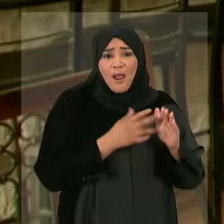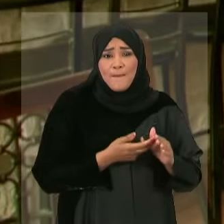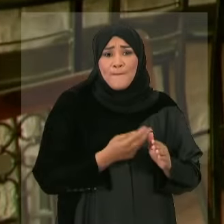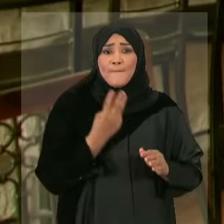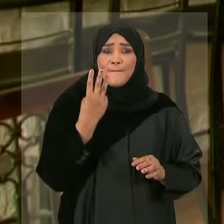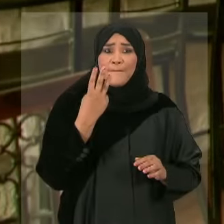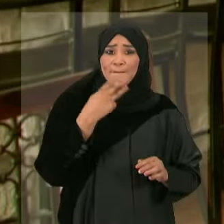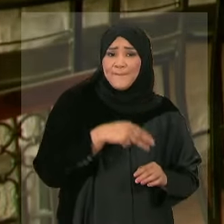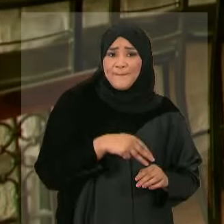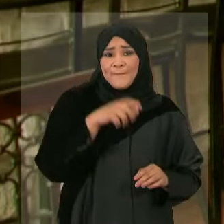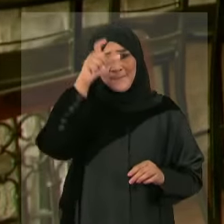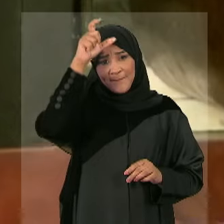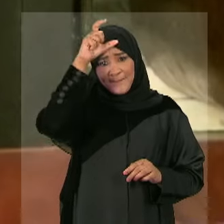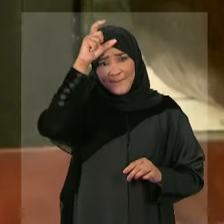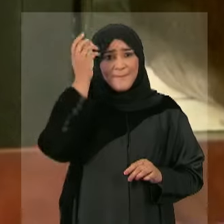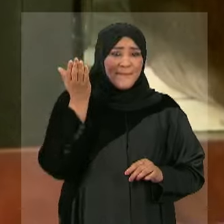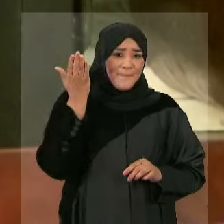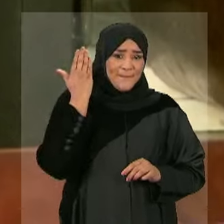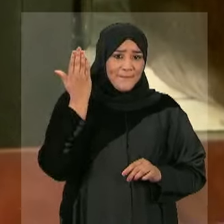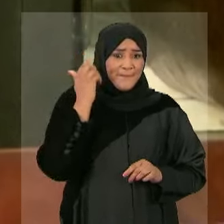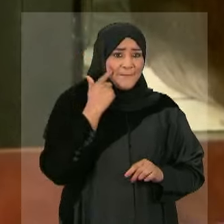زمن الأتراك.